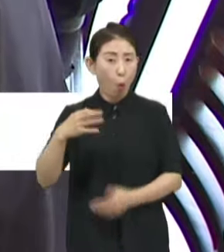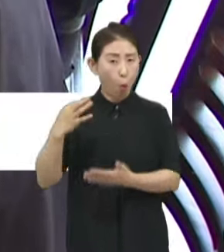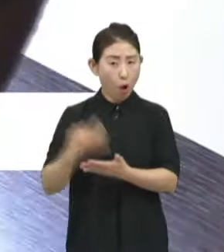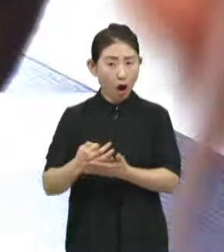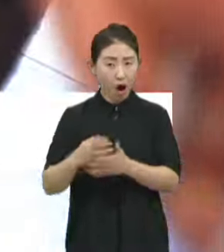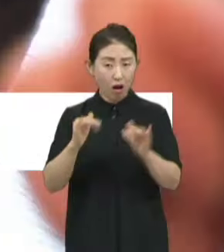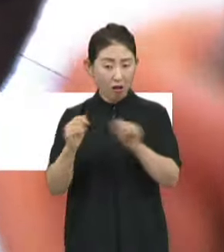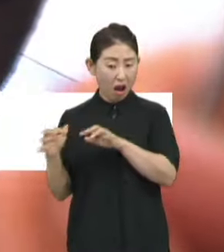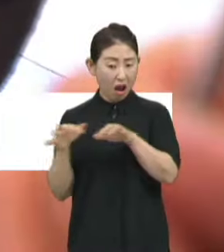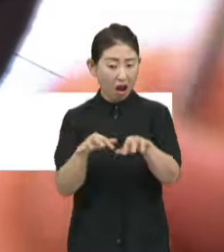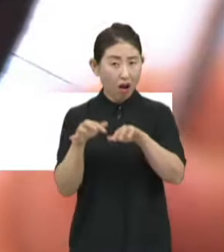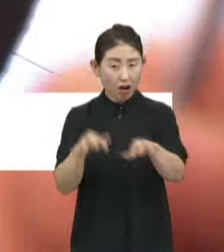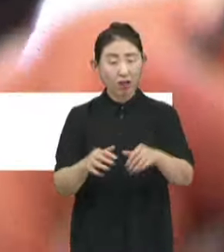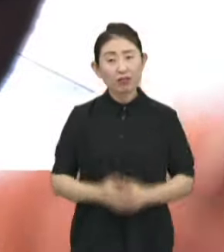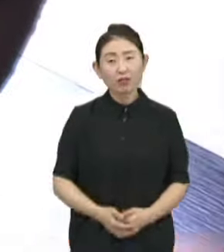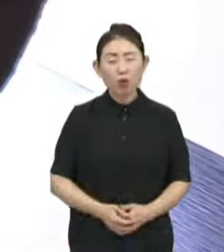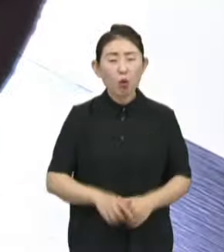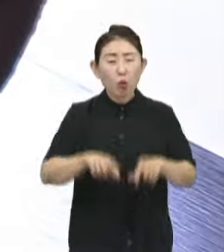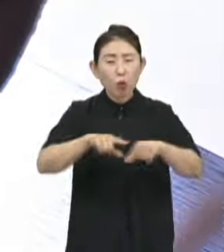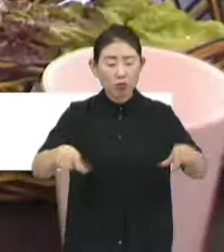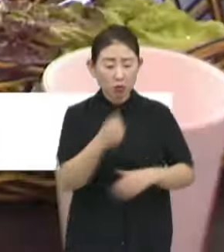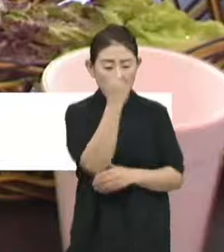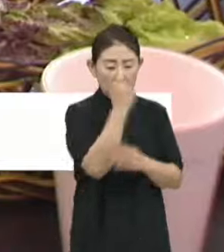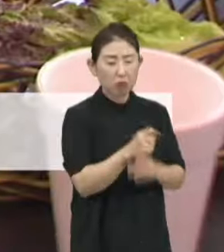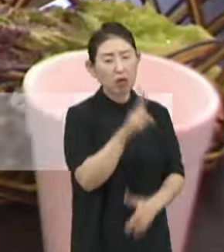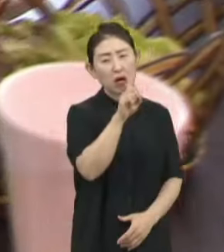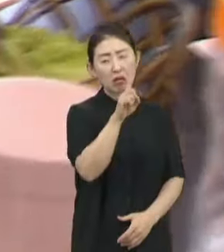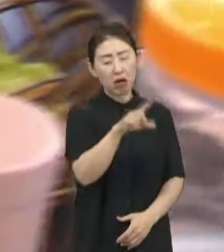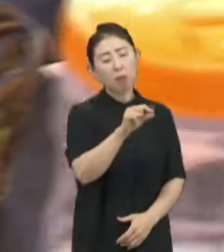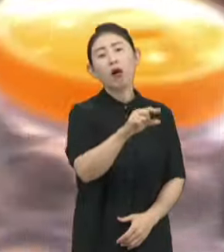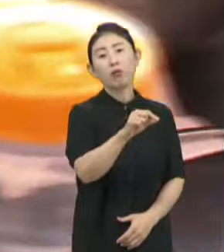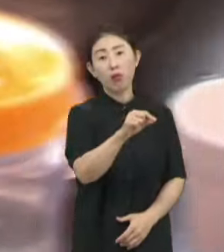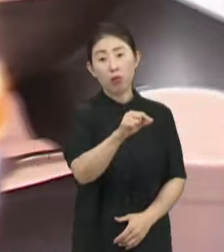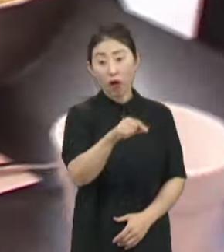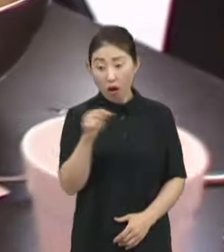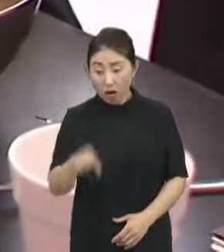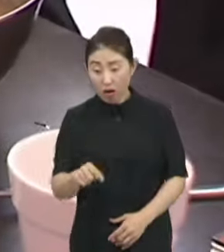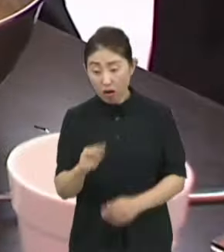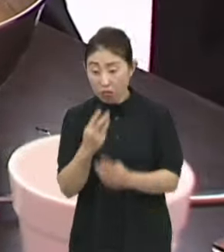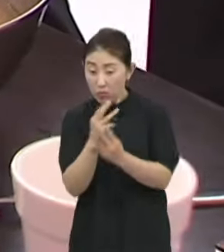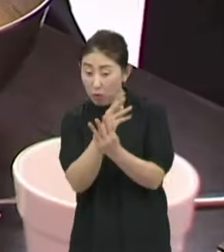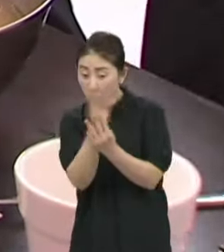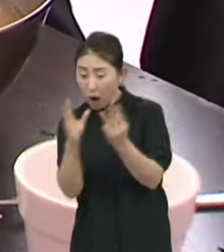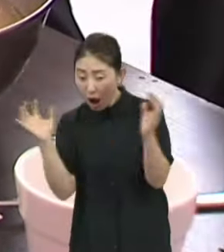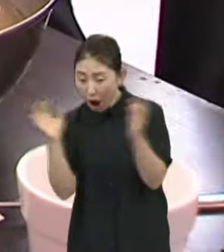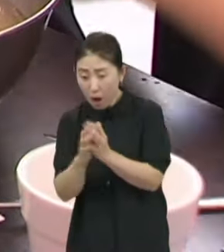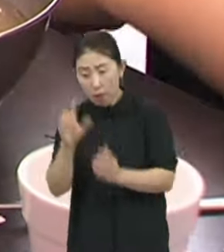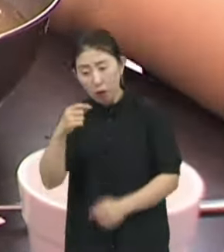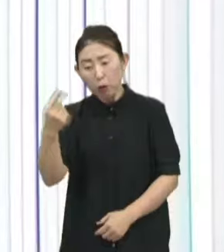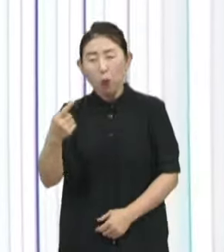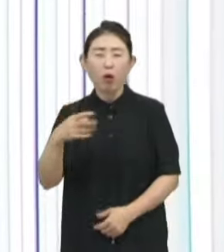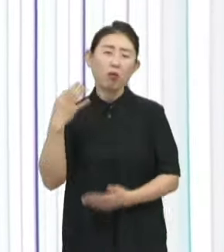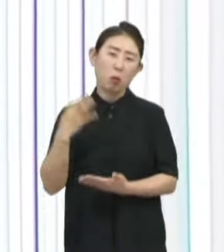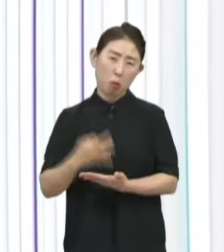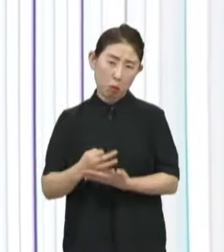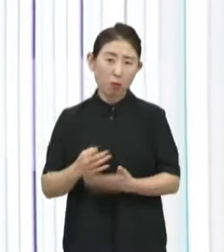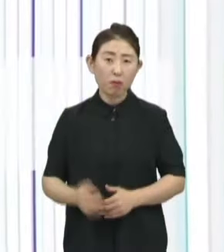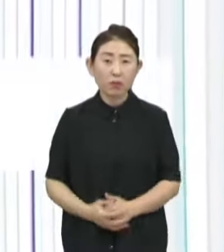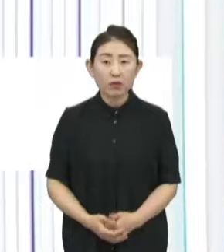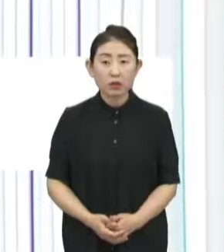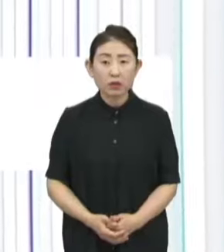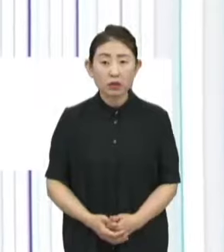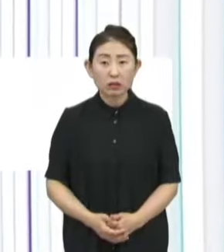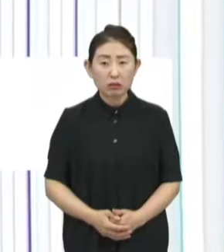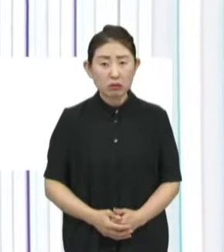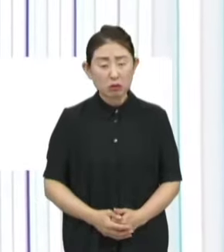붐빕니다. 만 원으로 냉면 한 그릇 사 먹기도 어렵다 보니 이 가격도 저렴하게 느껴집니다. 전체적으로